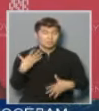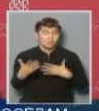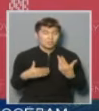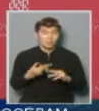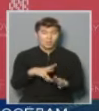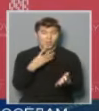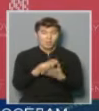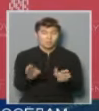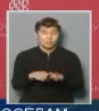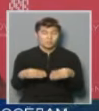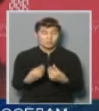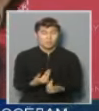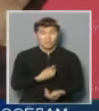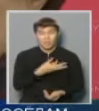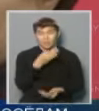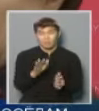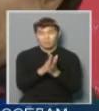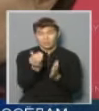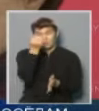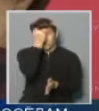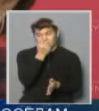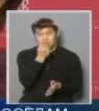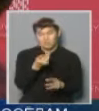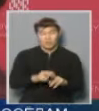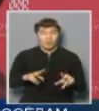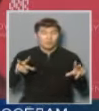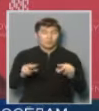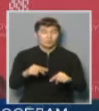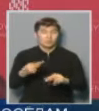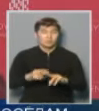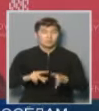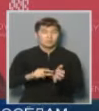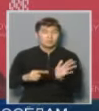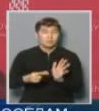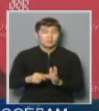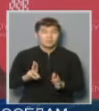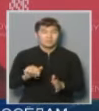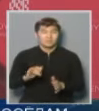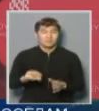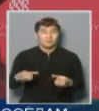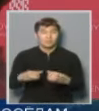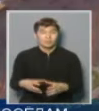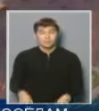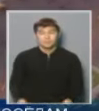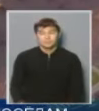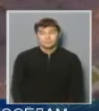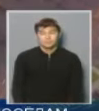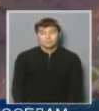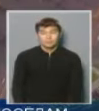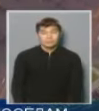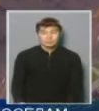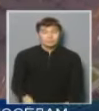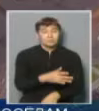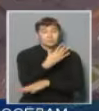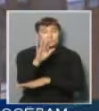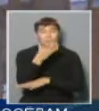имени своей семьи хочу сказать огромное спасибо. Желаем удачи компании K7 Group. Территория с